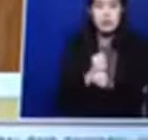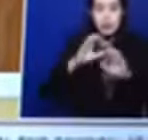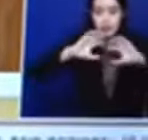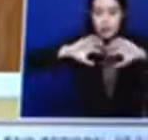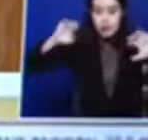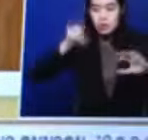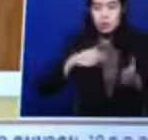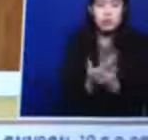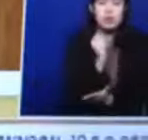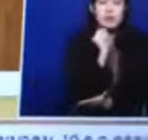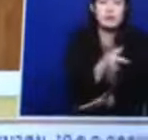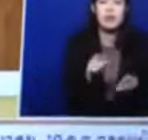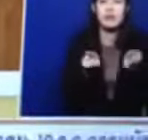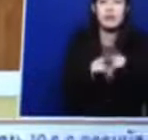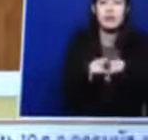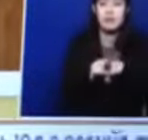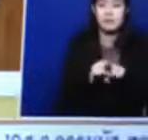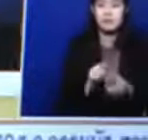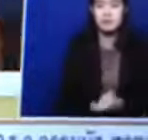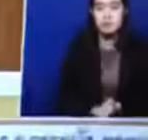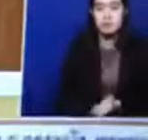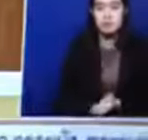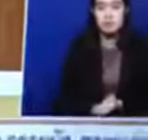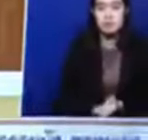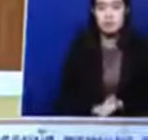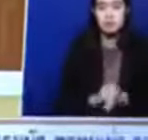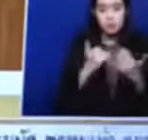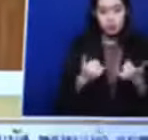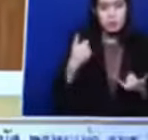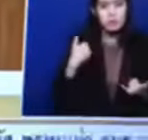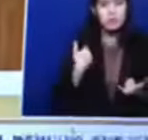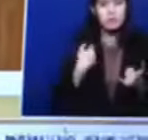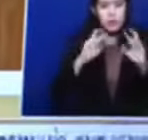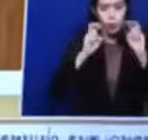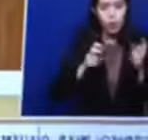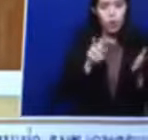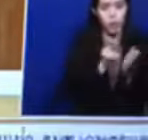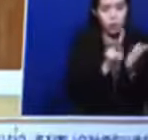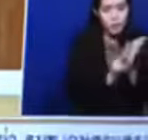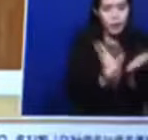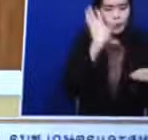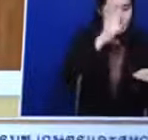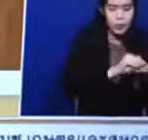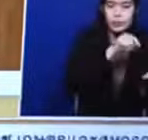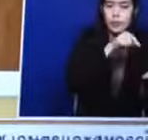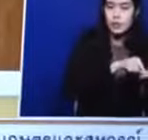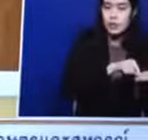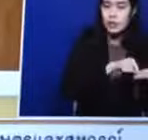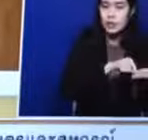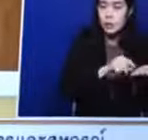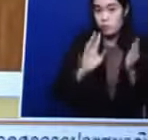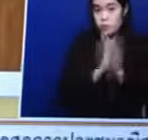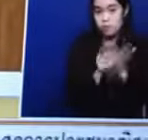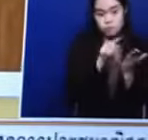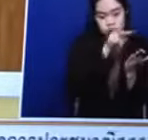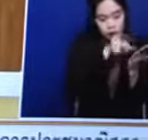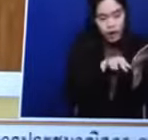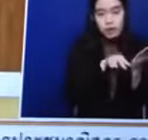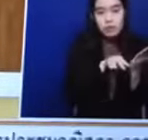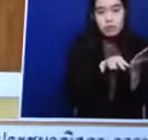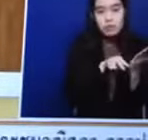ม่เสียเรื่องนี้คำตอบมันมีอยู่ในประมวลรัษฎากรครับท่านผู้อภิปรายได้กรุณาดูถูกต้องแล้วครับข้อ